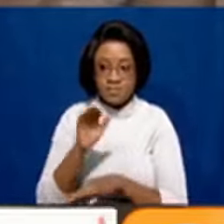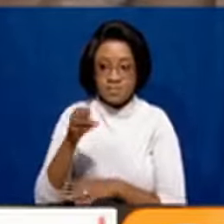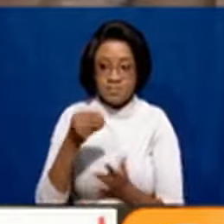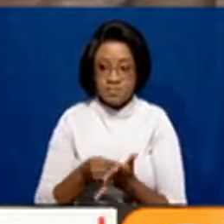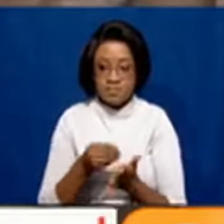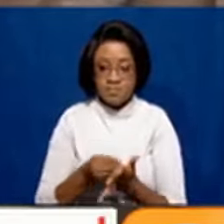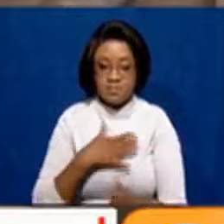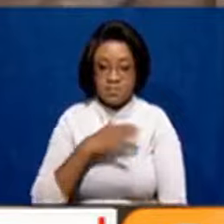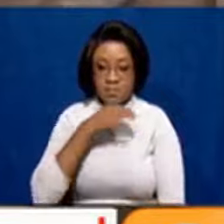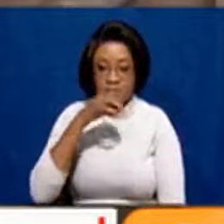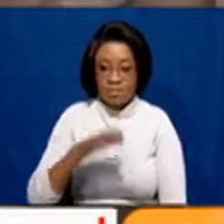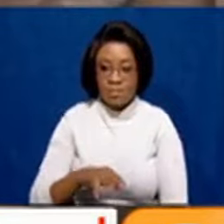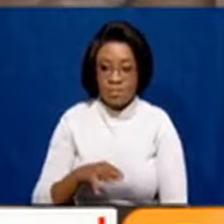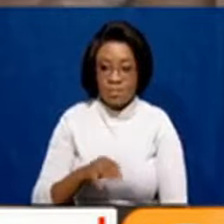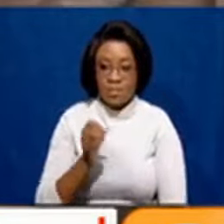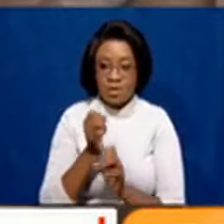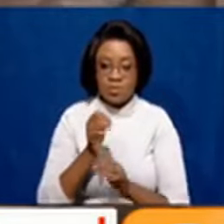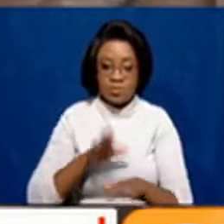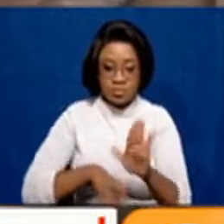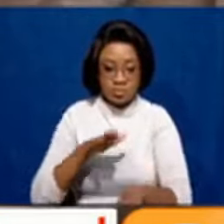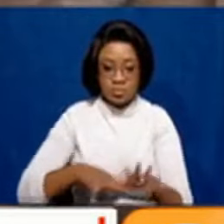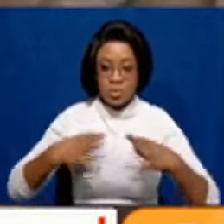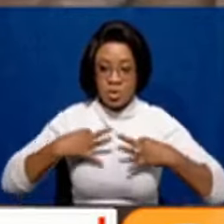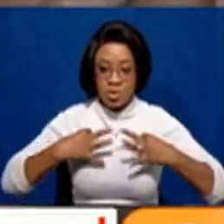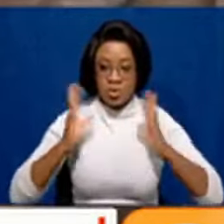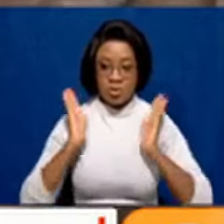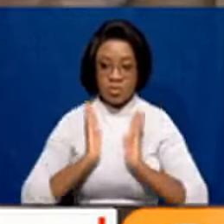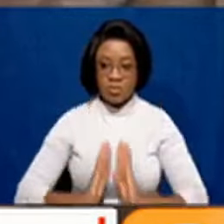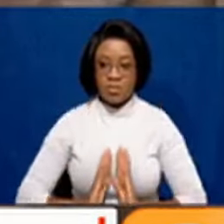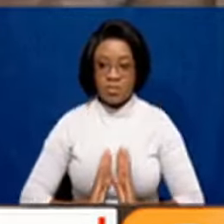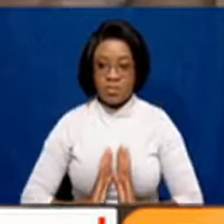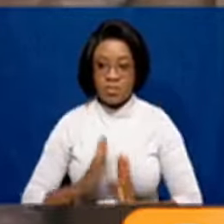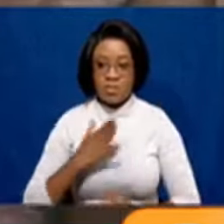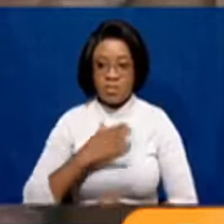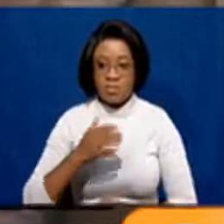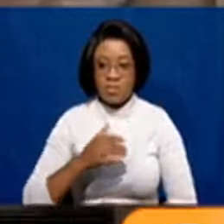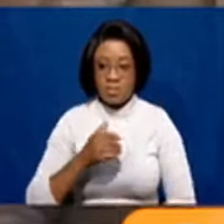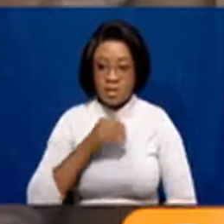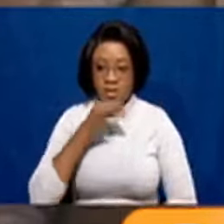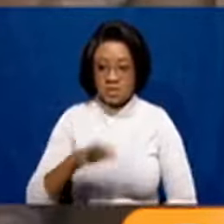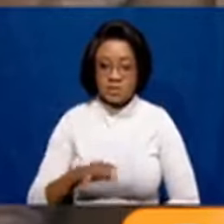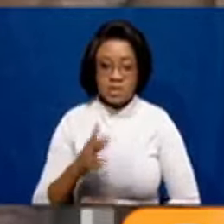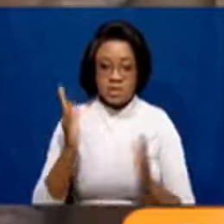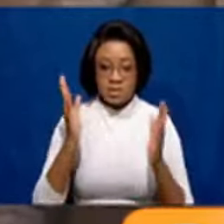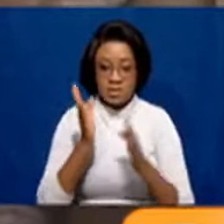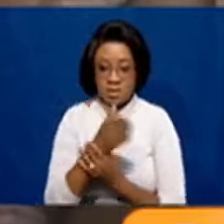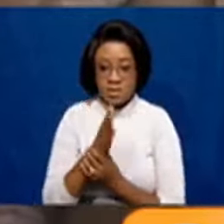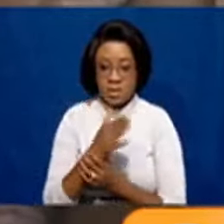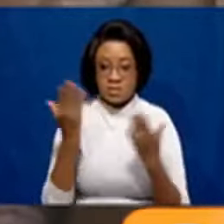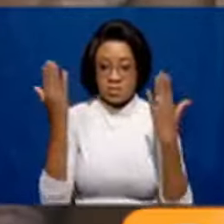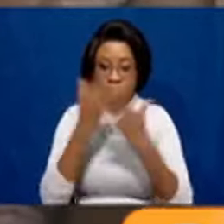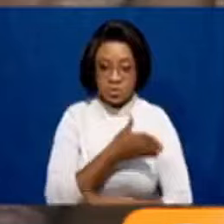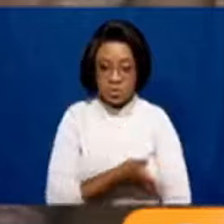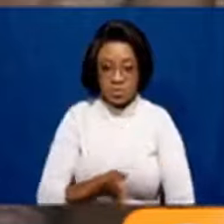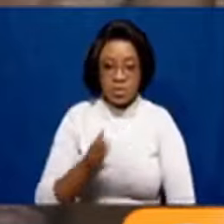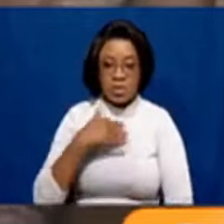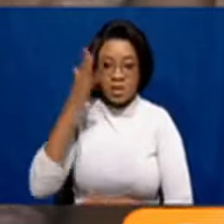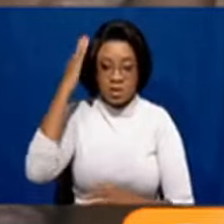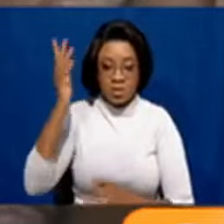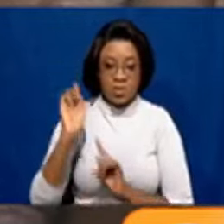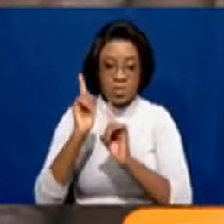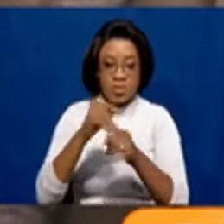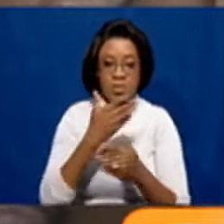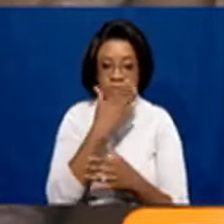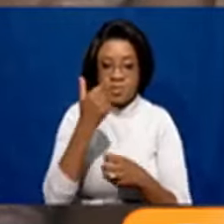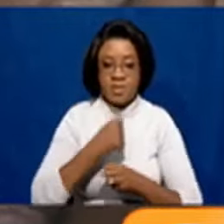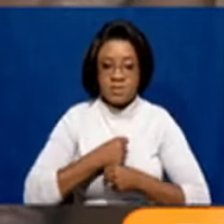simu yake atengeze suit. Mtoto wangu Thursday night alishinda akiwa anatengeza suit, anajua anaenda kuwa best man kwa harusi ya